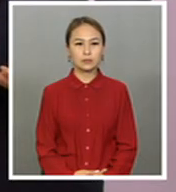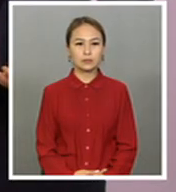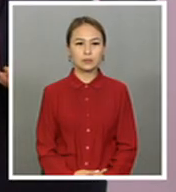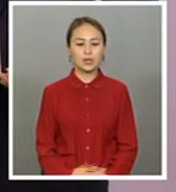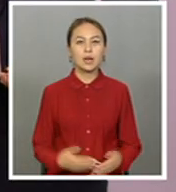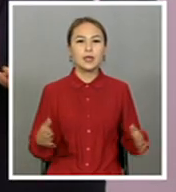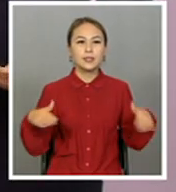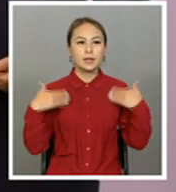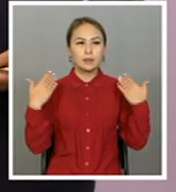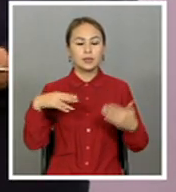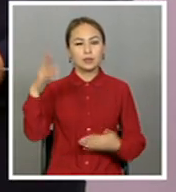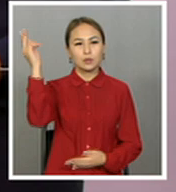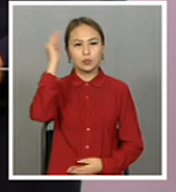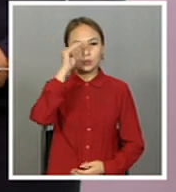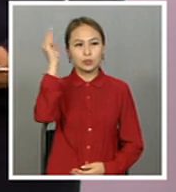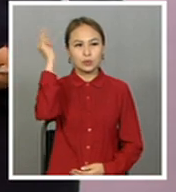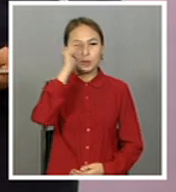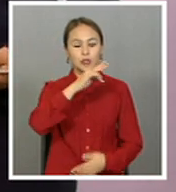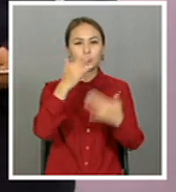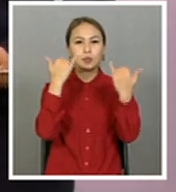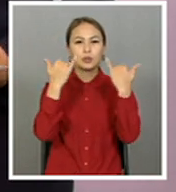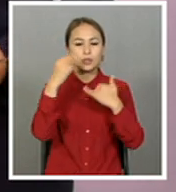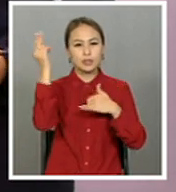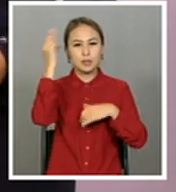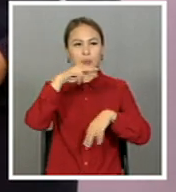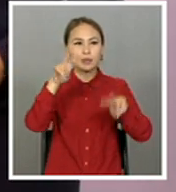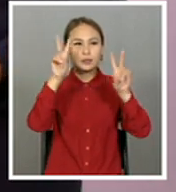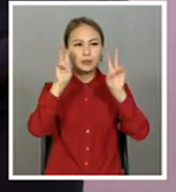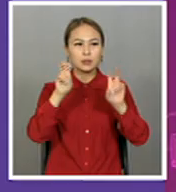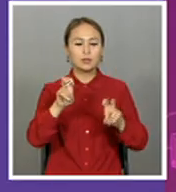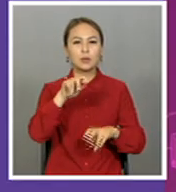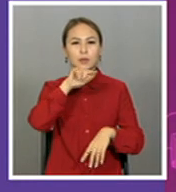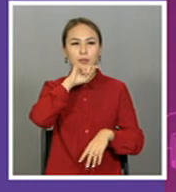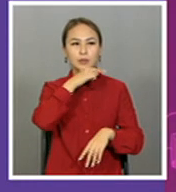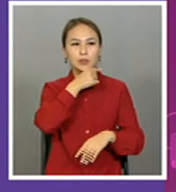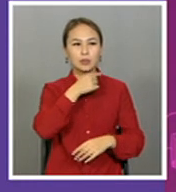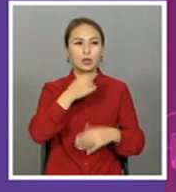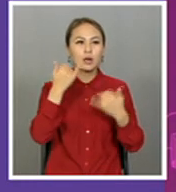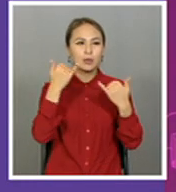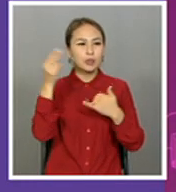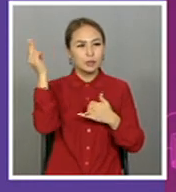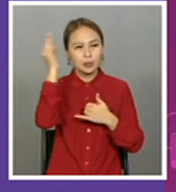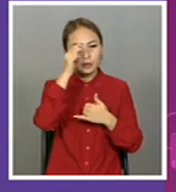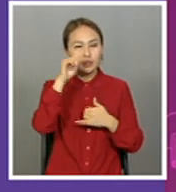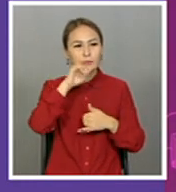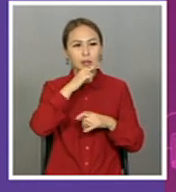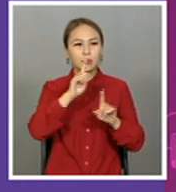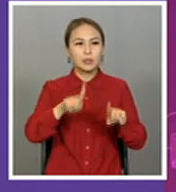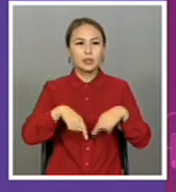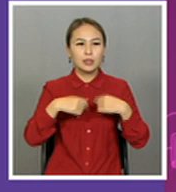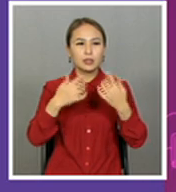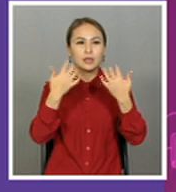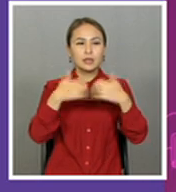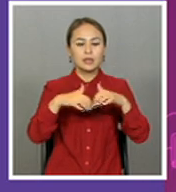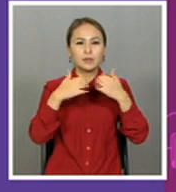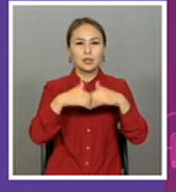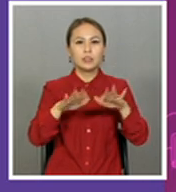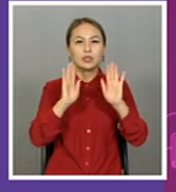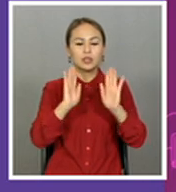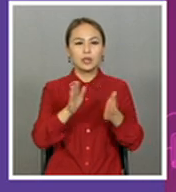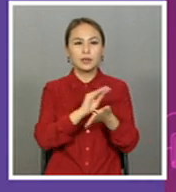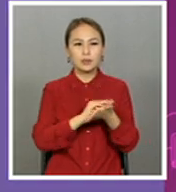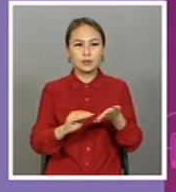Сәлеметсіңдер ме, оқушылар? Бүгінгі сабағымыздың тақырыбы – өнімділік. Бүгінгі сабақта өнімділікке берілген